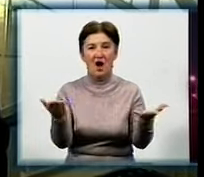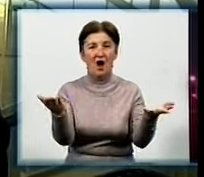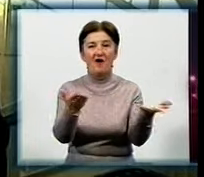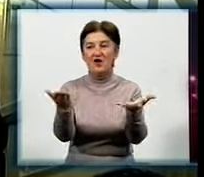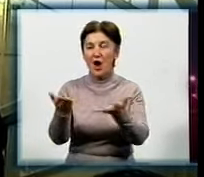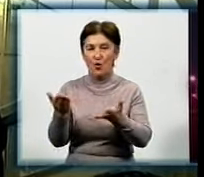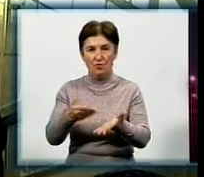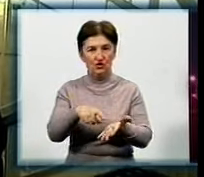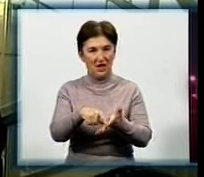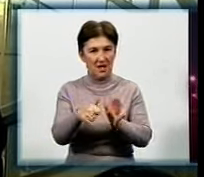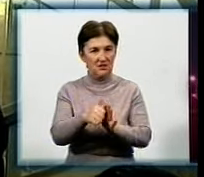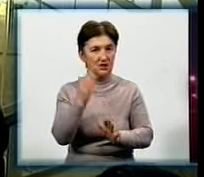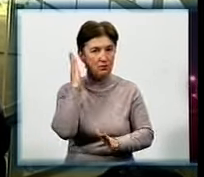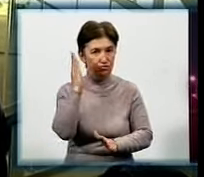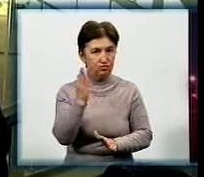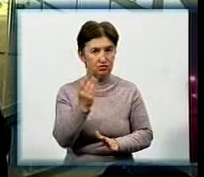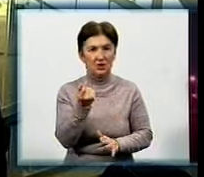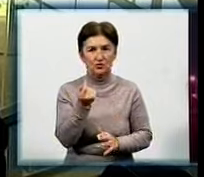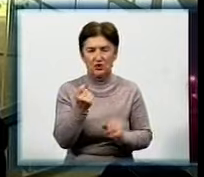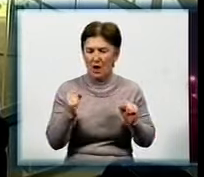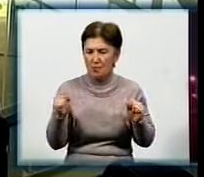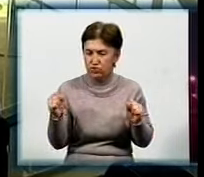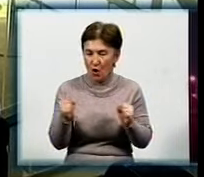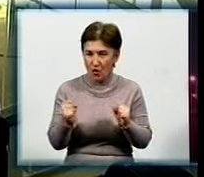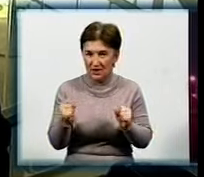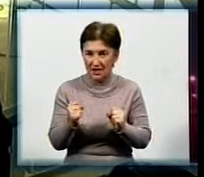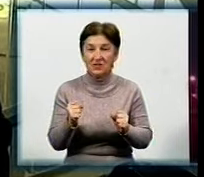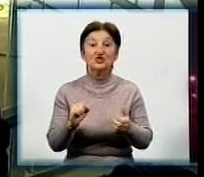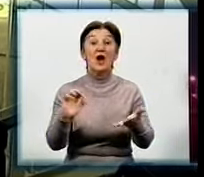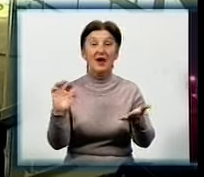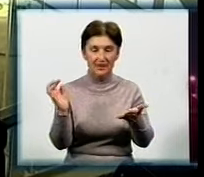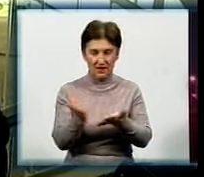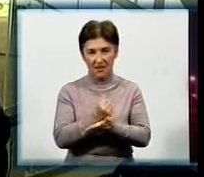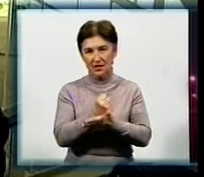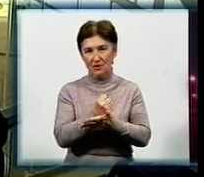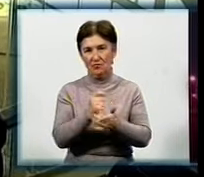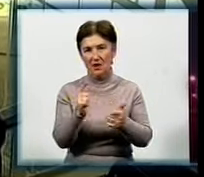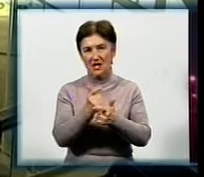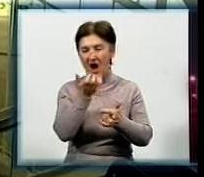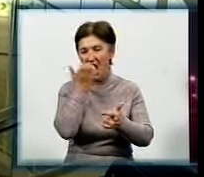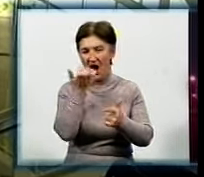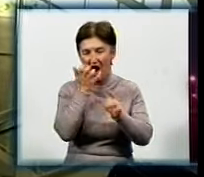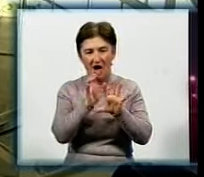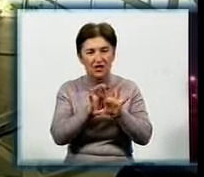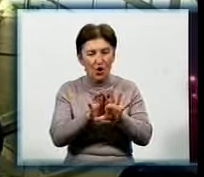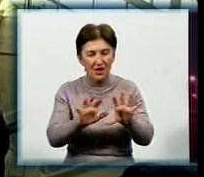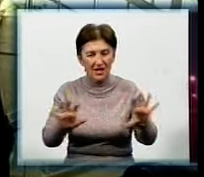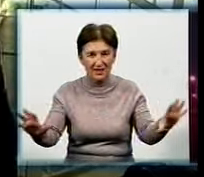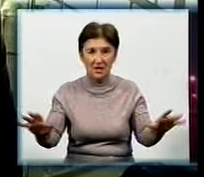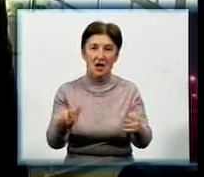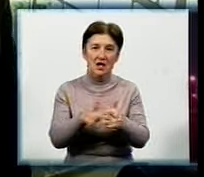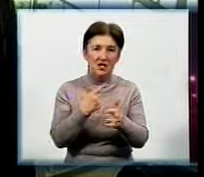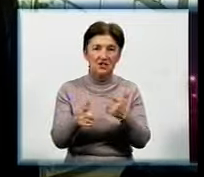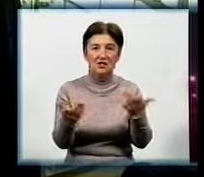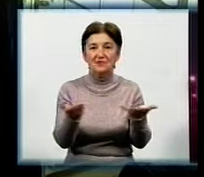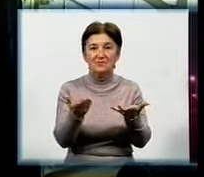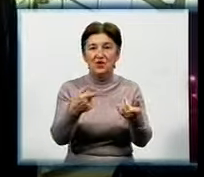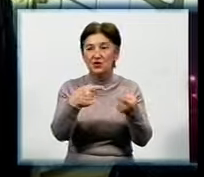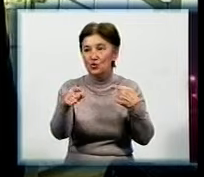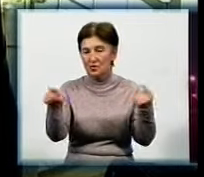класі буде трошки прохладніше то там ми знайдемо з вами чи то калорі чи інші якісь